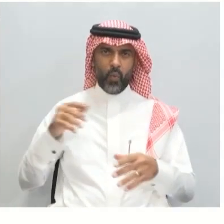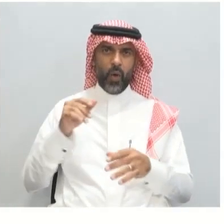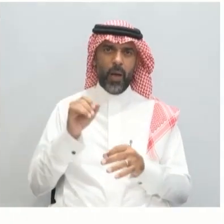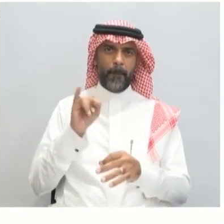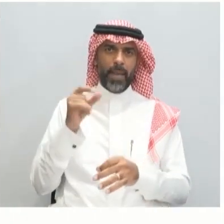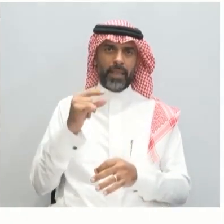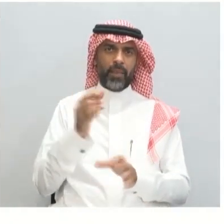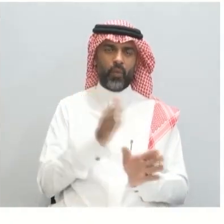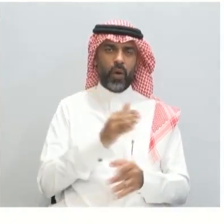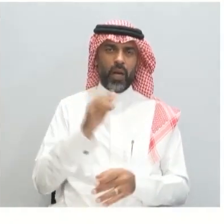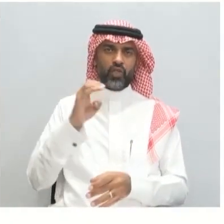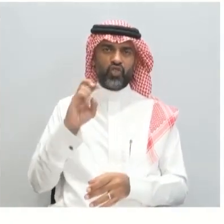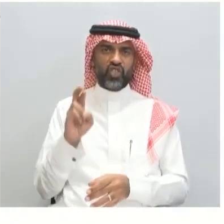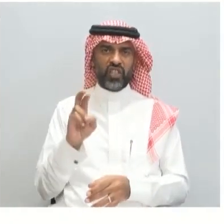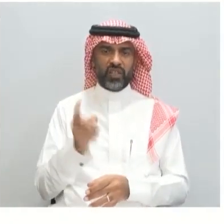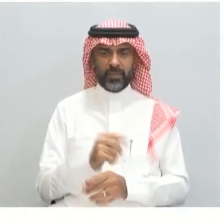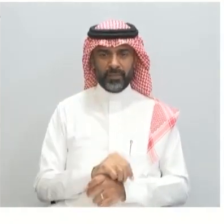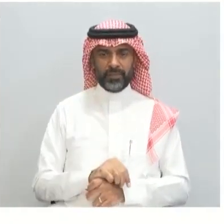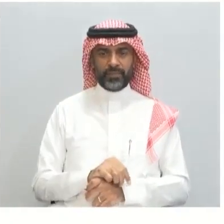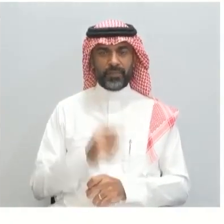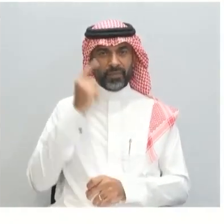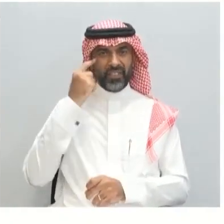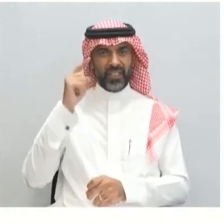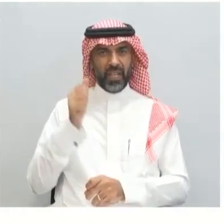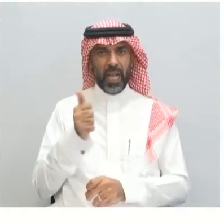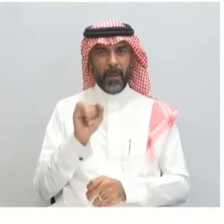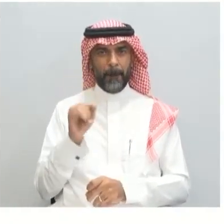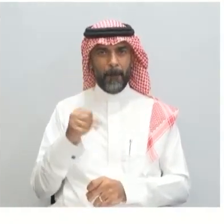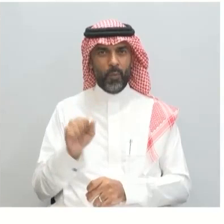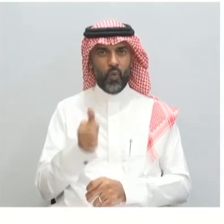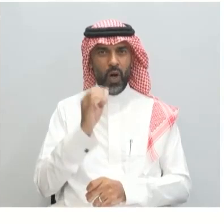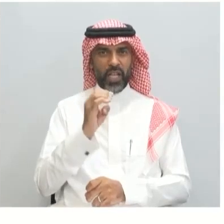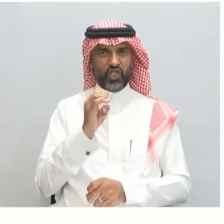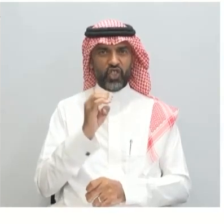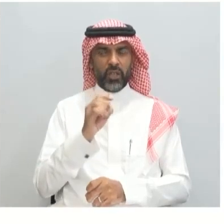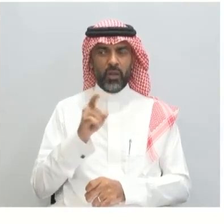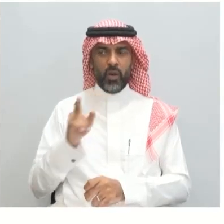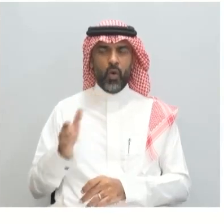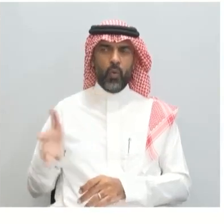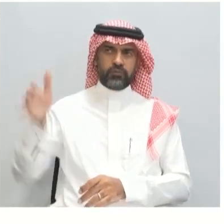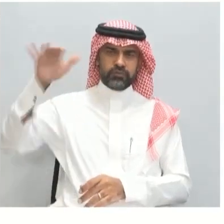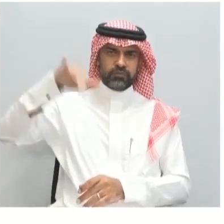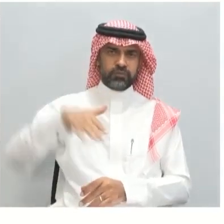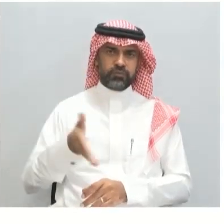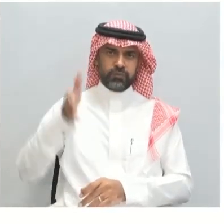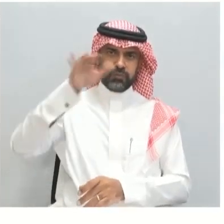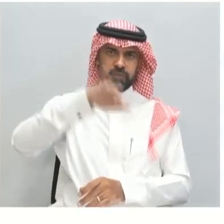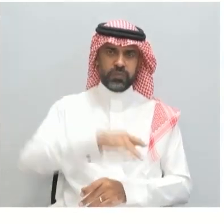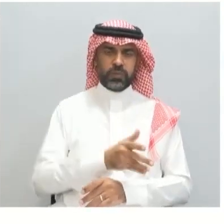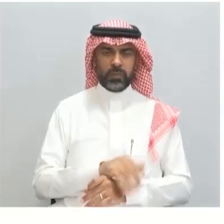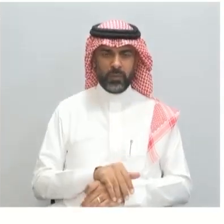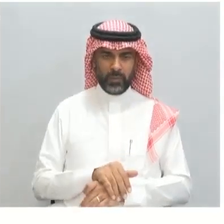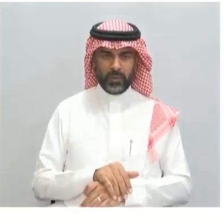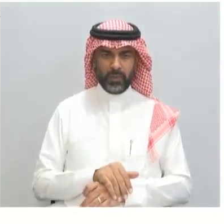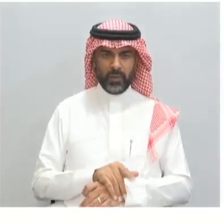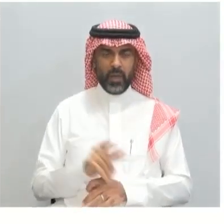والجزر كما تذكرنا ابنائي تتذكرون انه حينما ذكرنا وقلنا ان الامواج وال البحار في حاله او